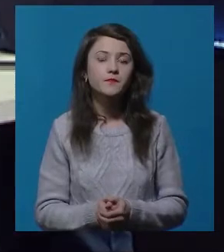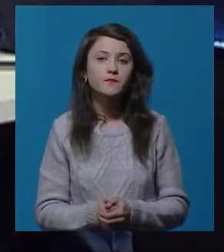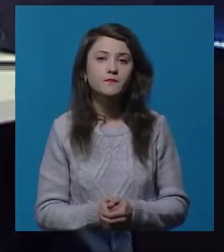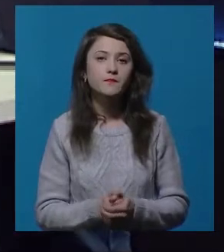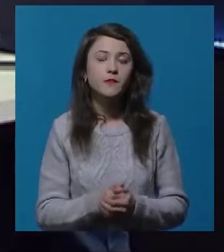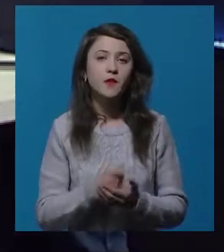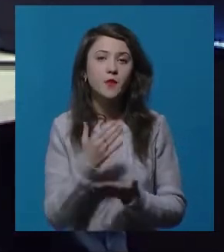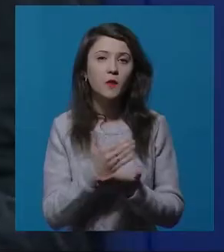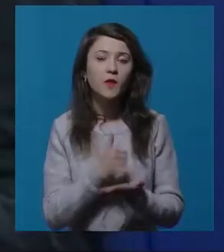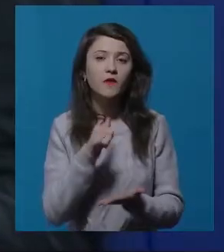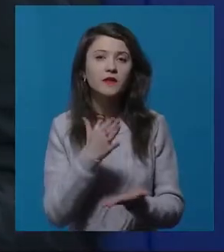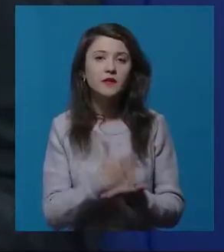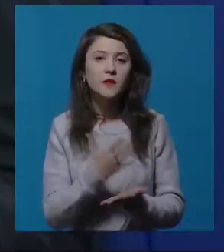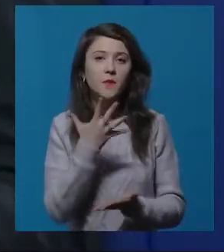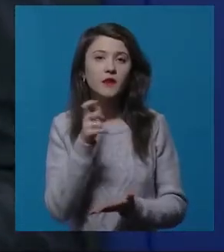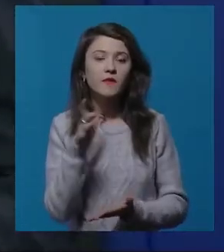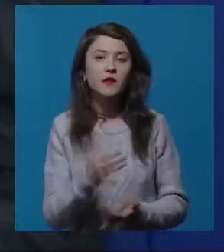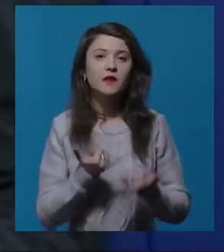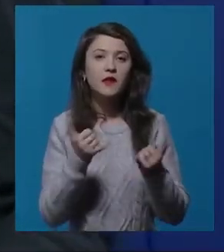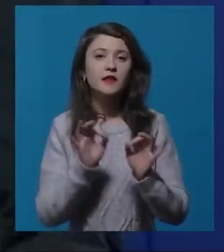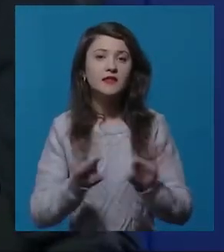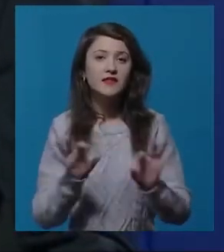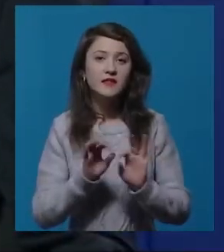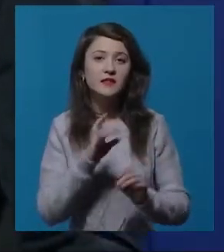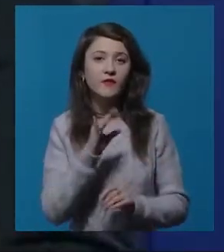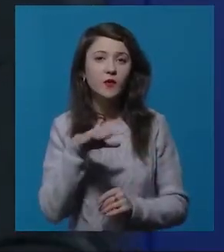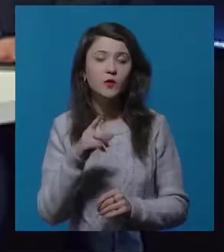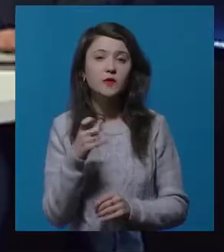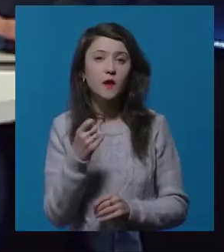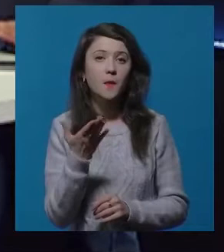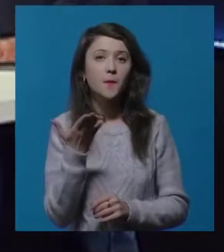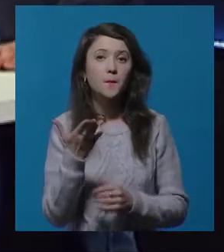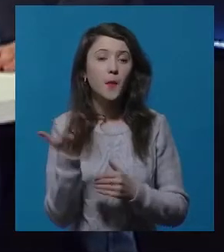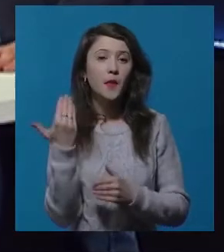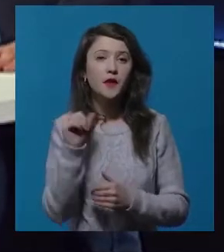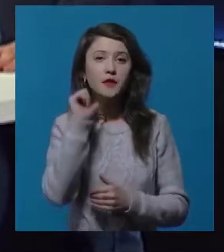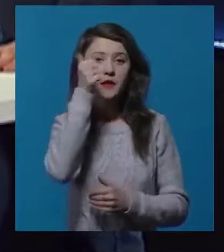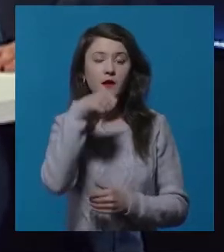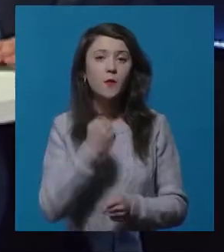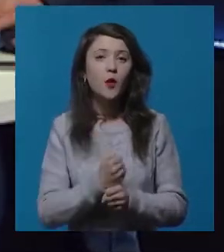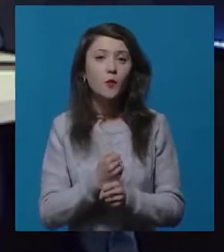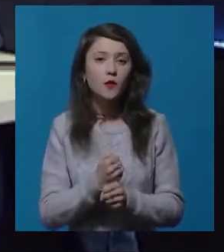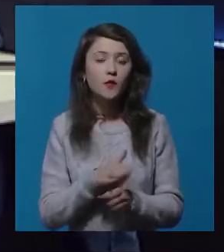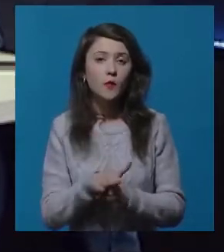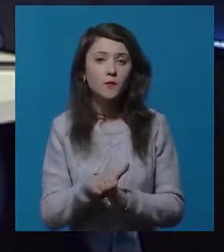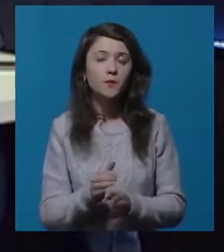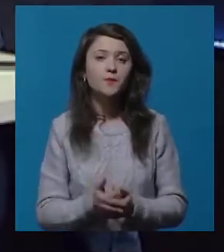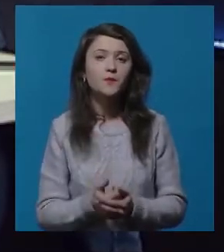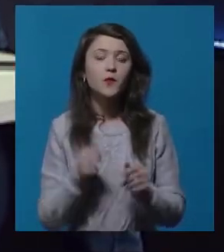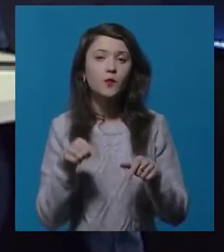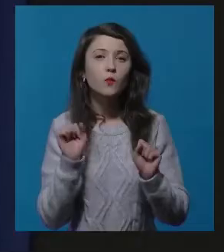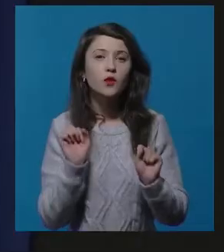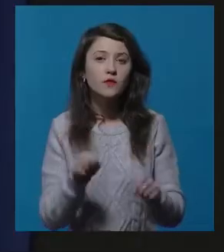Мої вітання. Програмою, та у вас є 5 хвилин, власне, для звіту за попередній рік. За пророблену роботу. Тут, можливо, і